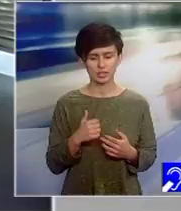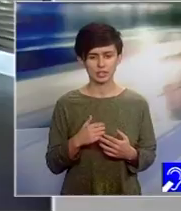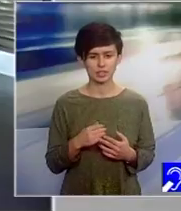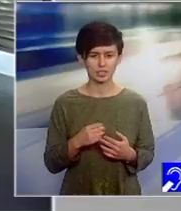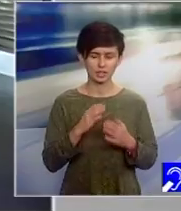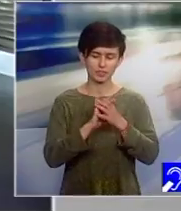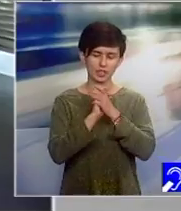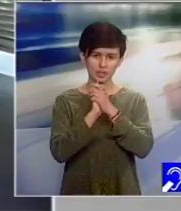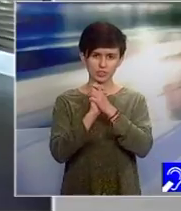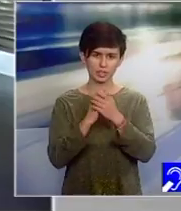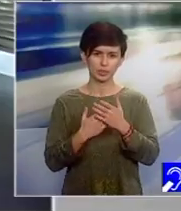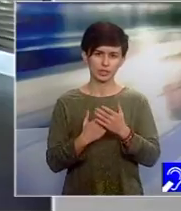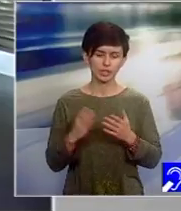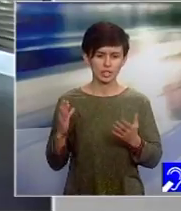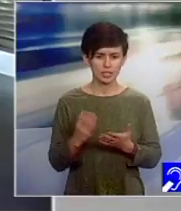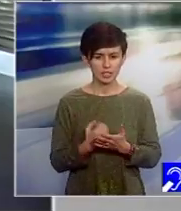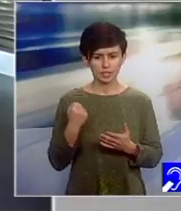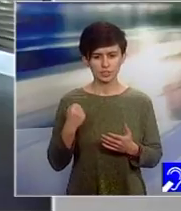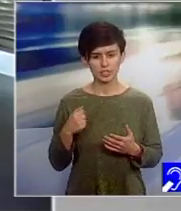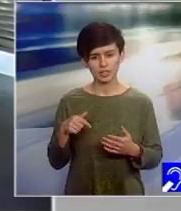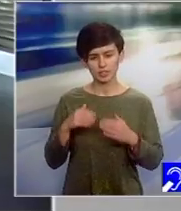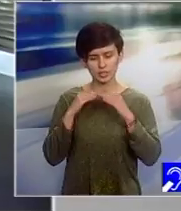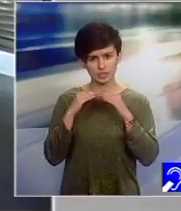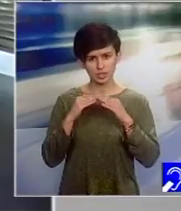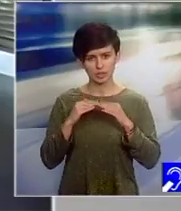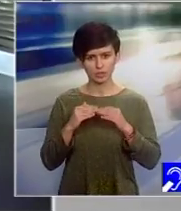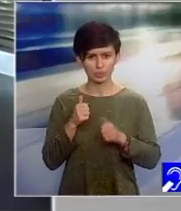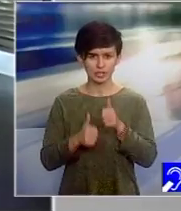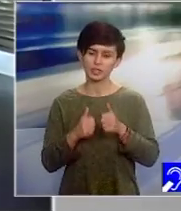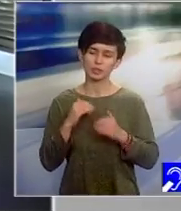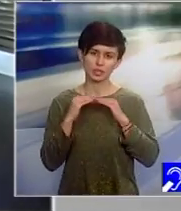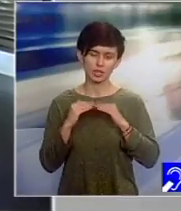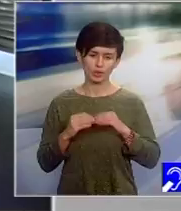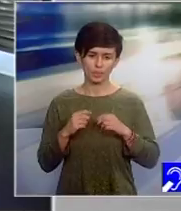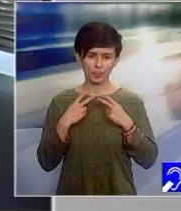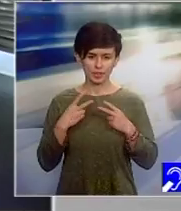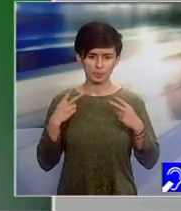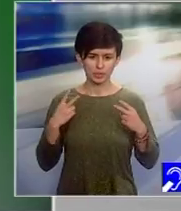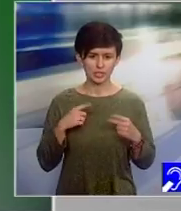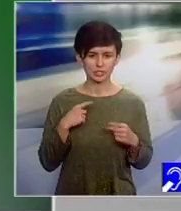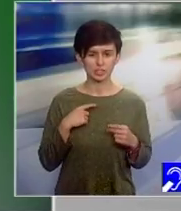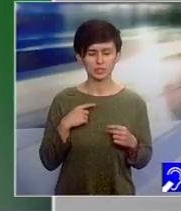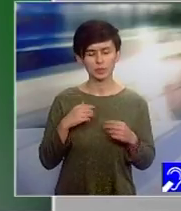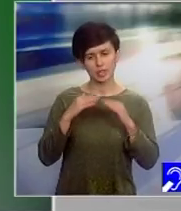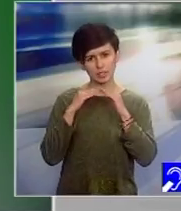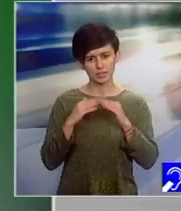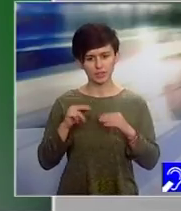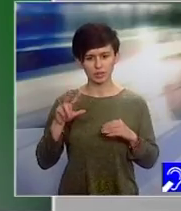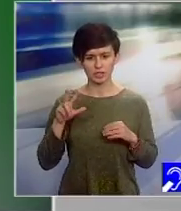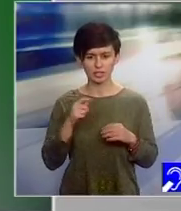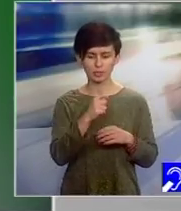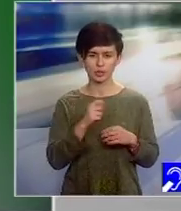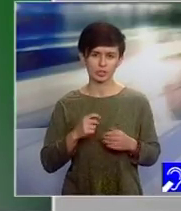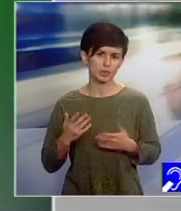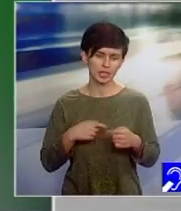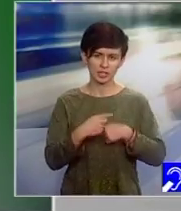Pentru că ați câștigat în această competiție un loc important, vă clasați pe locul 3. 3, da. Cu proiectul pe care l-ați inițiat și l-ați